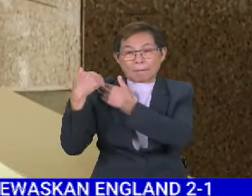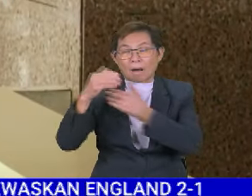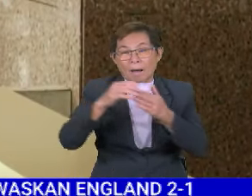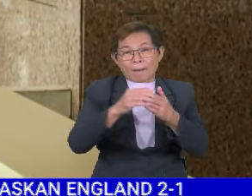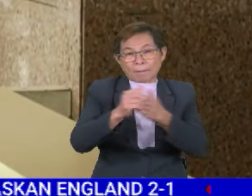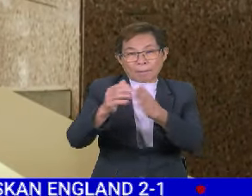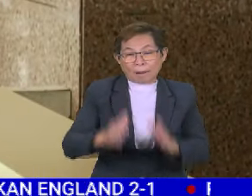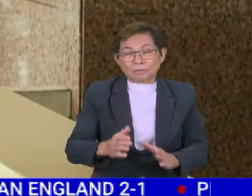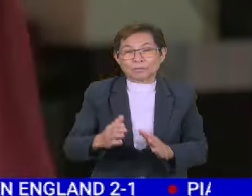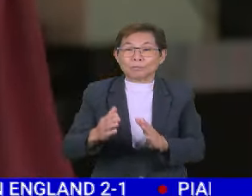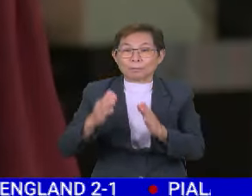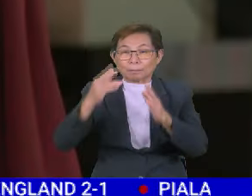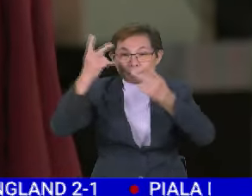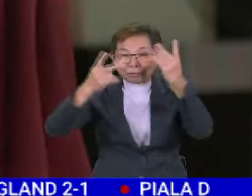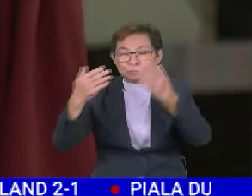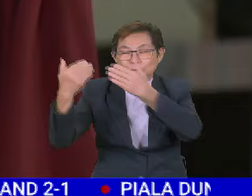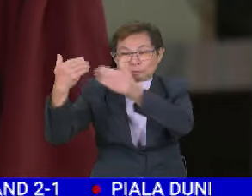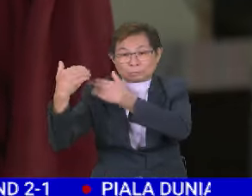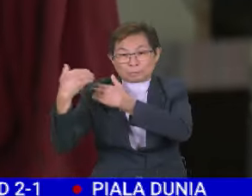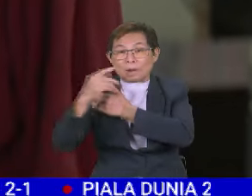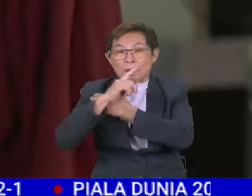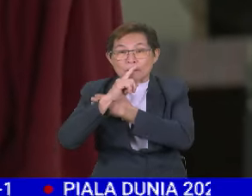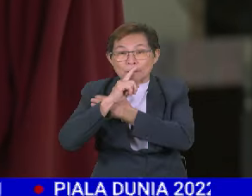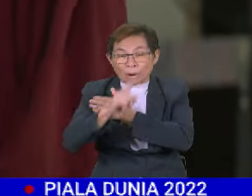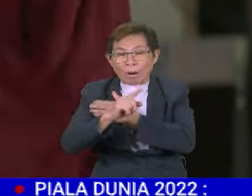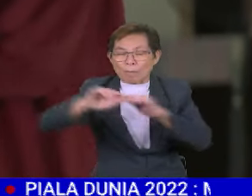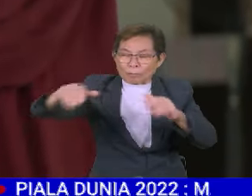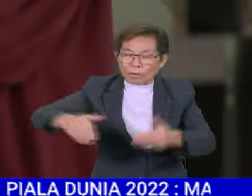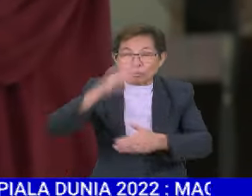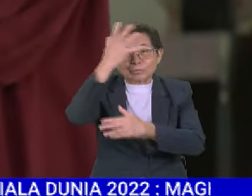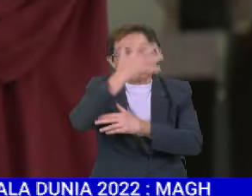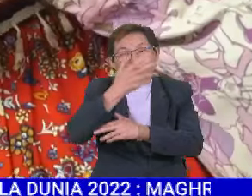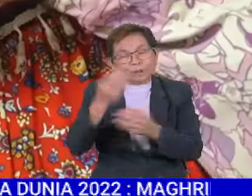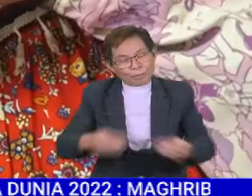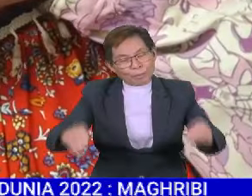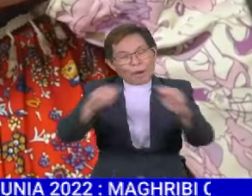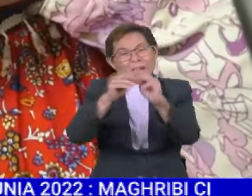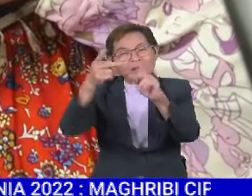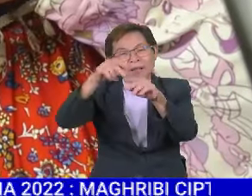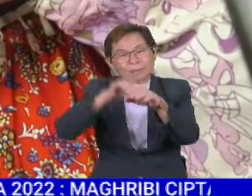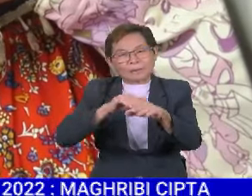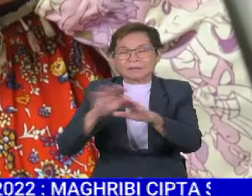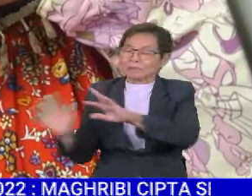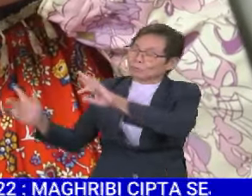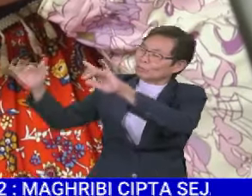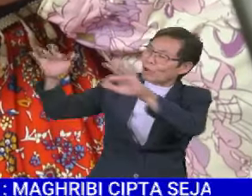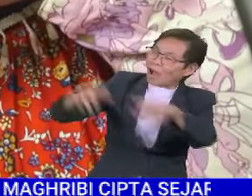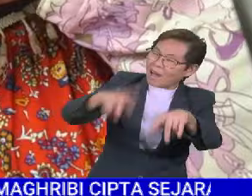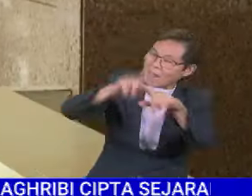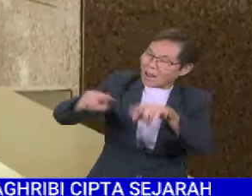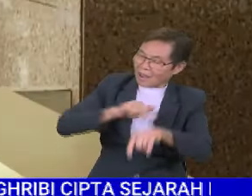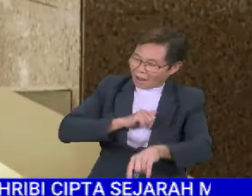yang sangat penting dalam membantu memperkenalkan keindahan fungsi masjid kepada pengunjung